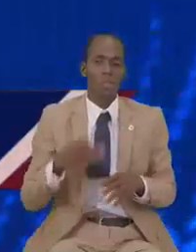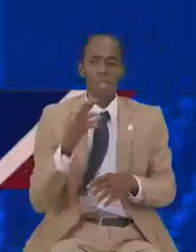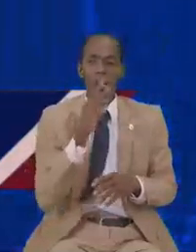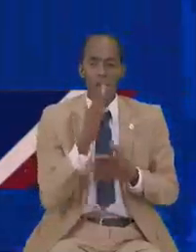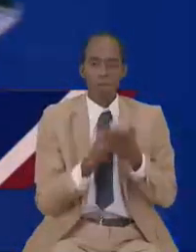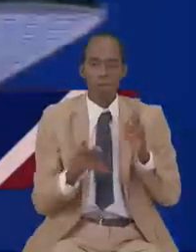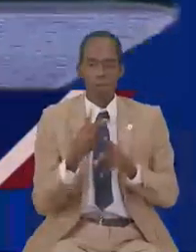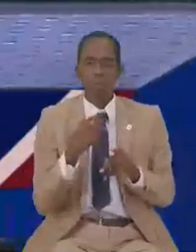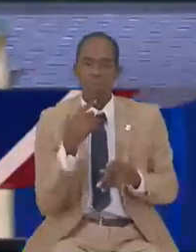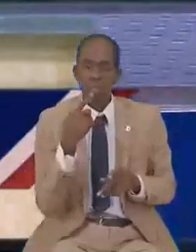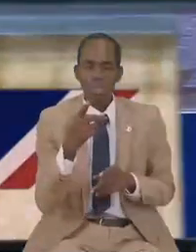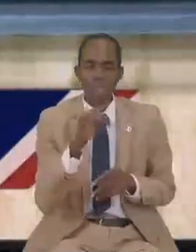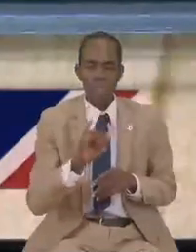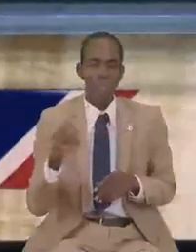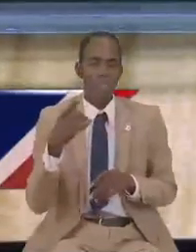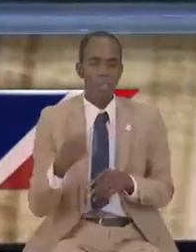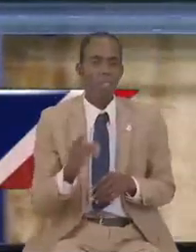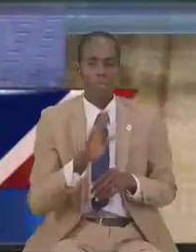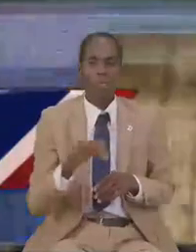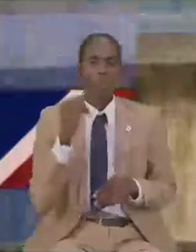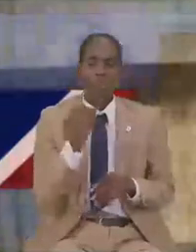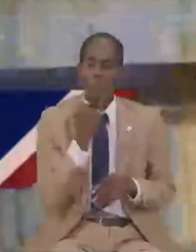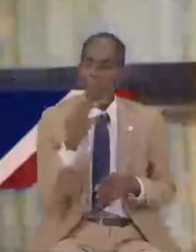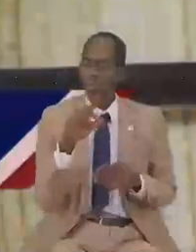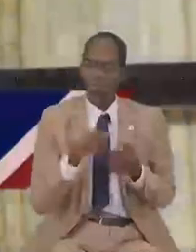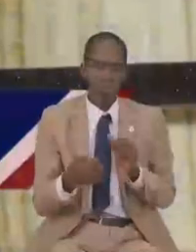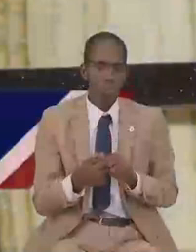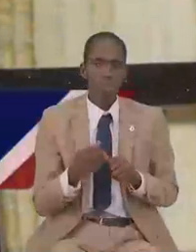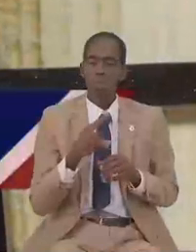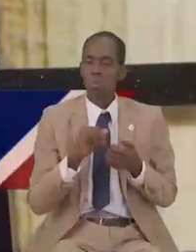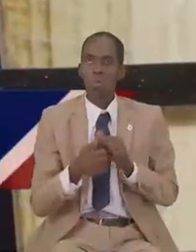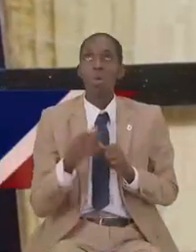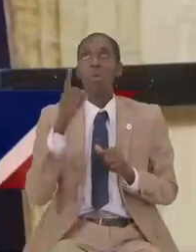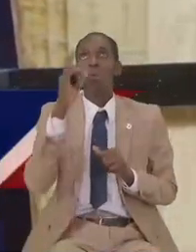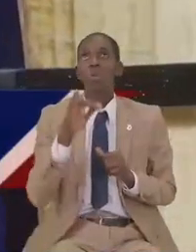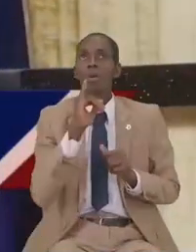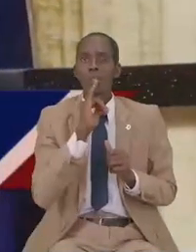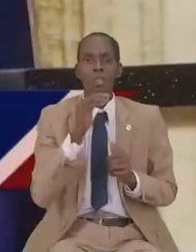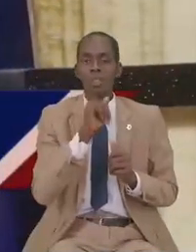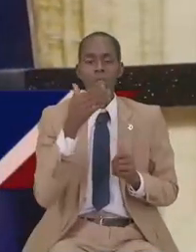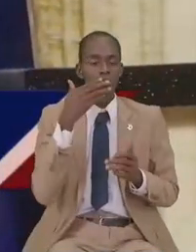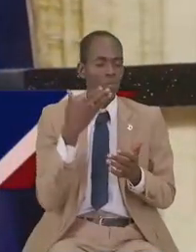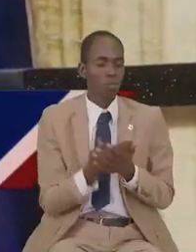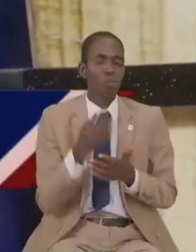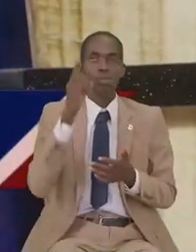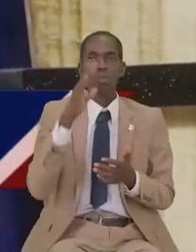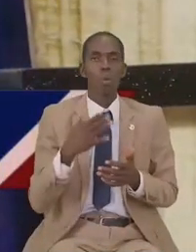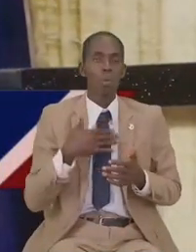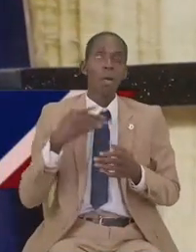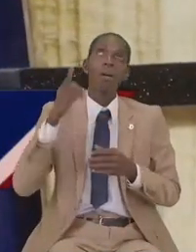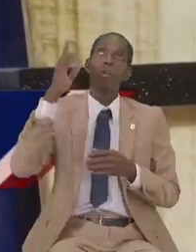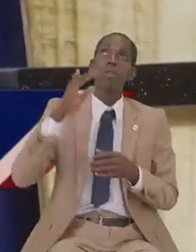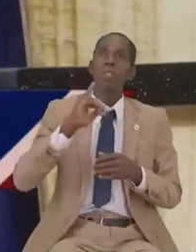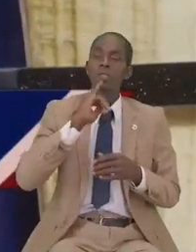gens qui disaient au peuple de Judas, il n'y a pas de problème, Dieu est un bon Dieu, que mon Dieu n'est pas dur. Mon